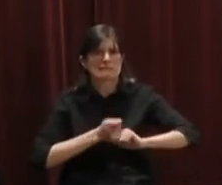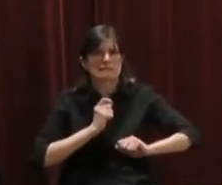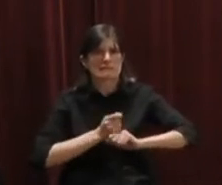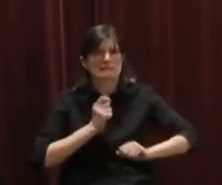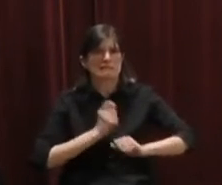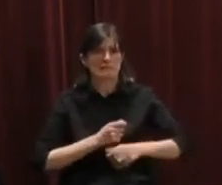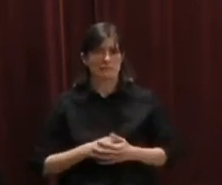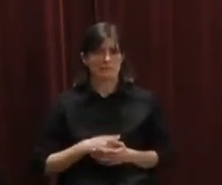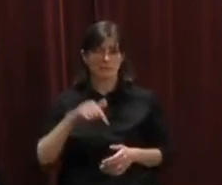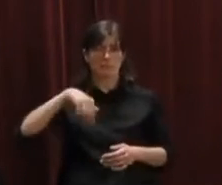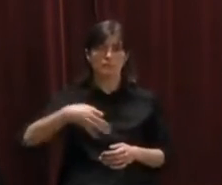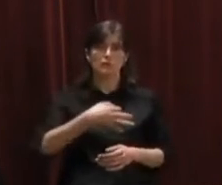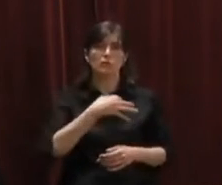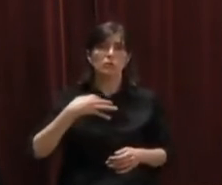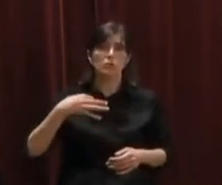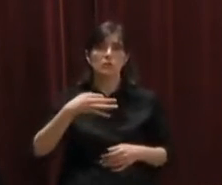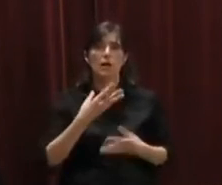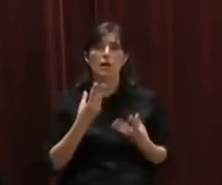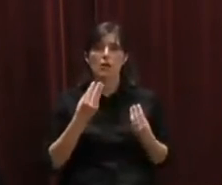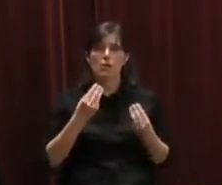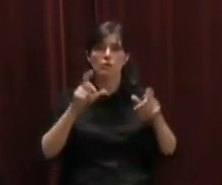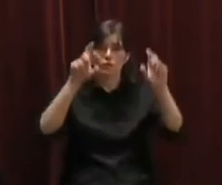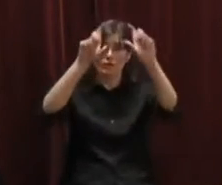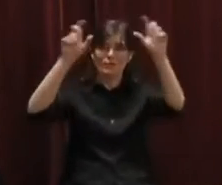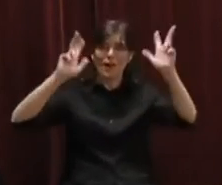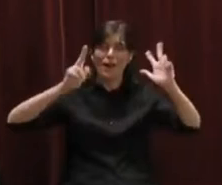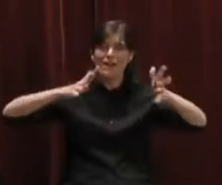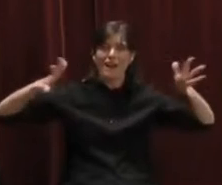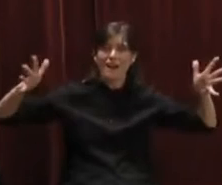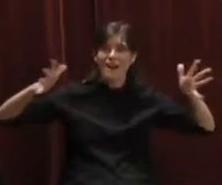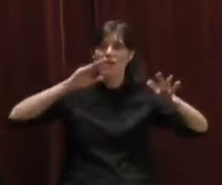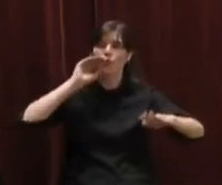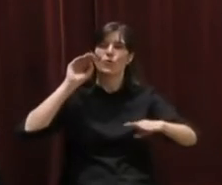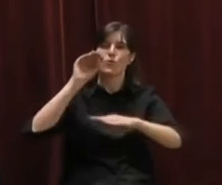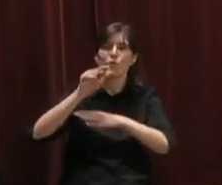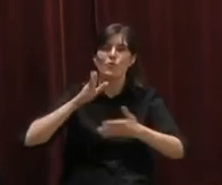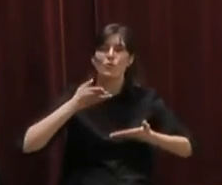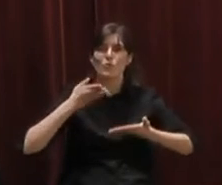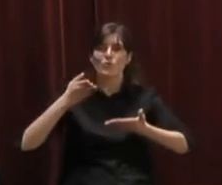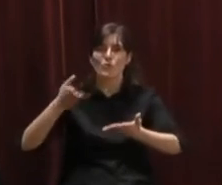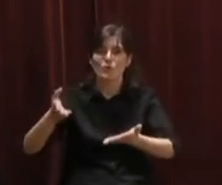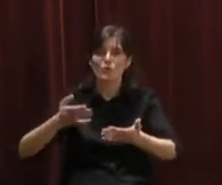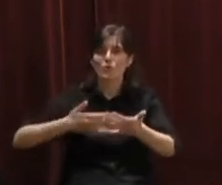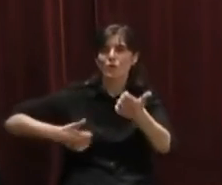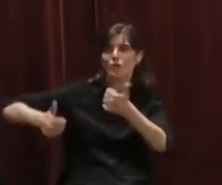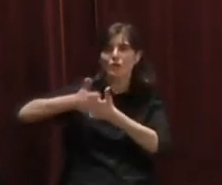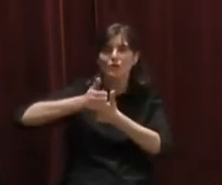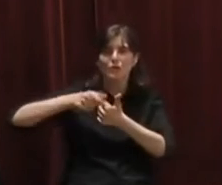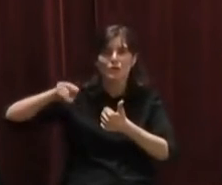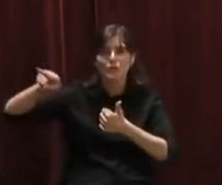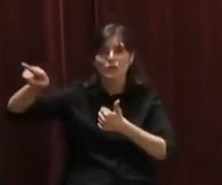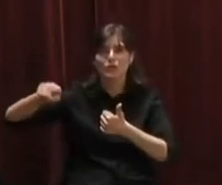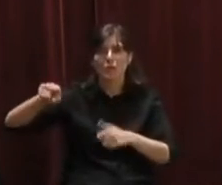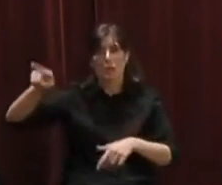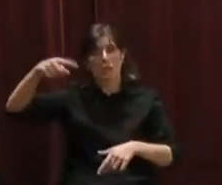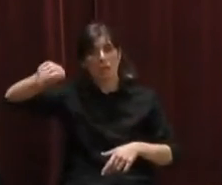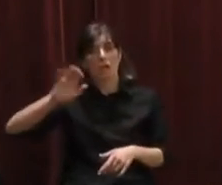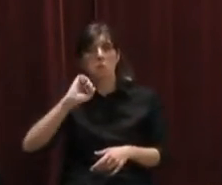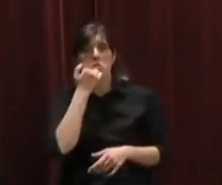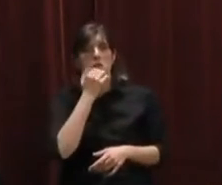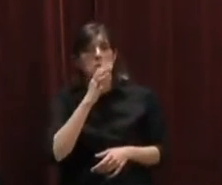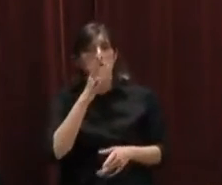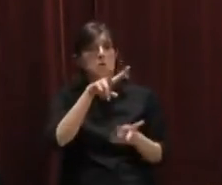el negoci als grans hotelers i mentre que els hotelers se queixaven que hi havia l'impost turístic, el